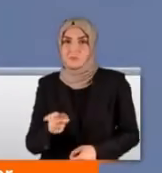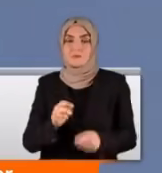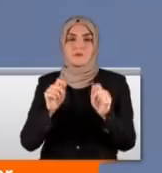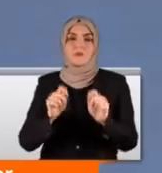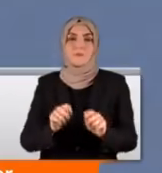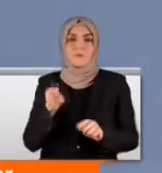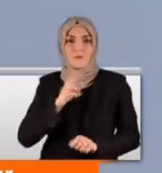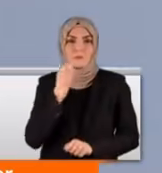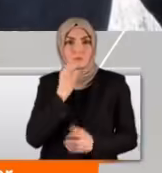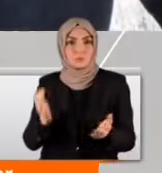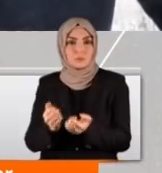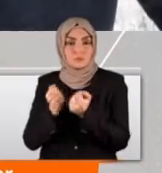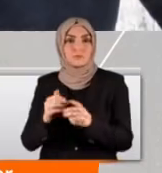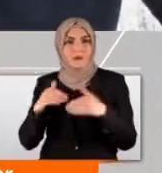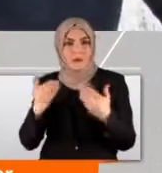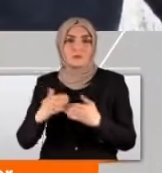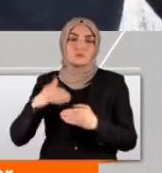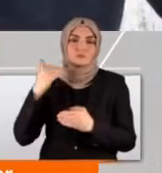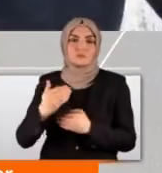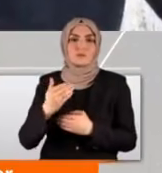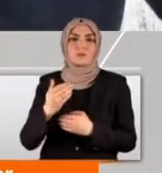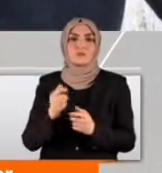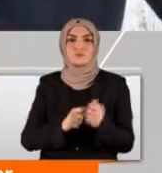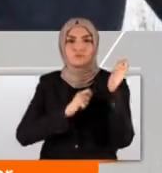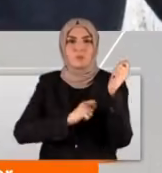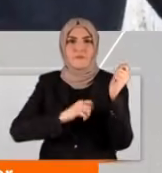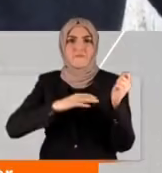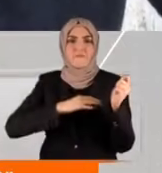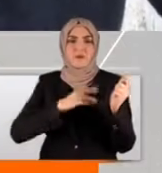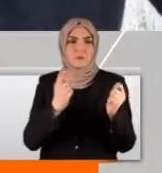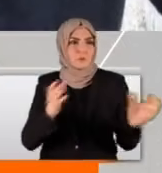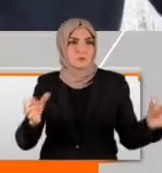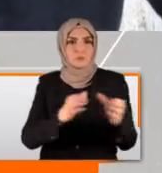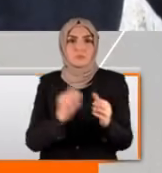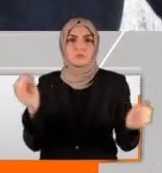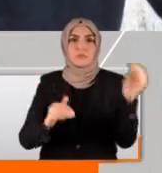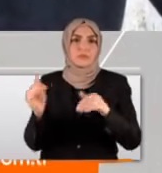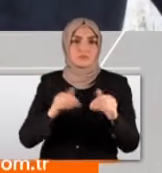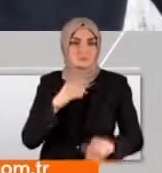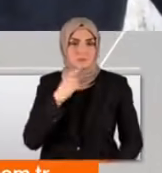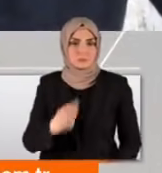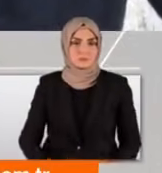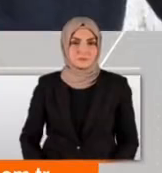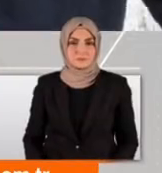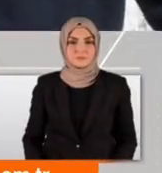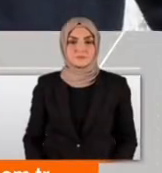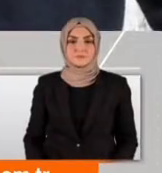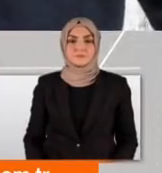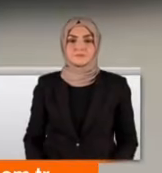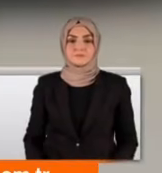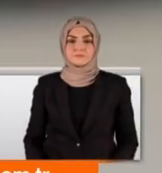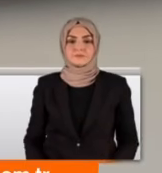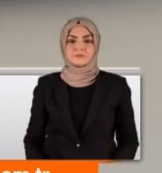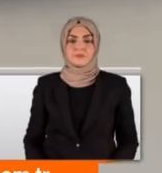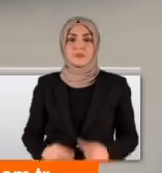etrafına eli sopalı bir grup sardı baktım sağa sola bir sürü çoluk çocuk Hani ellerinde sopalarla Bana da